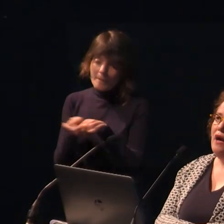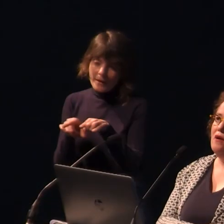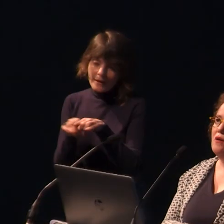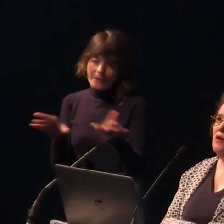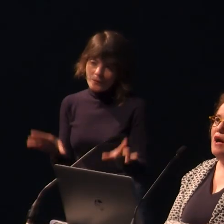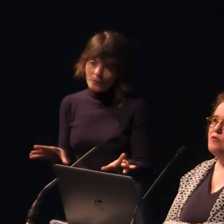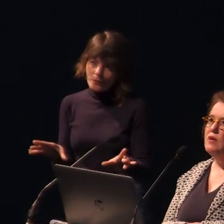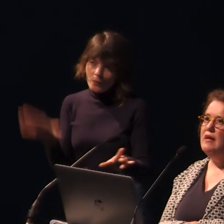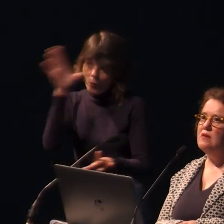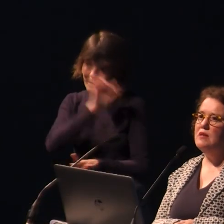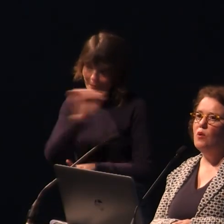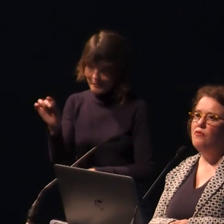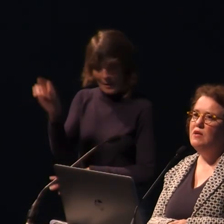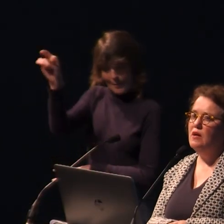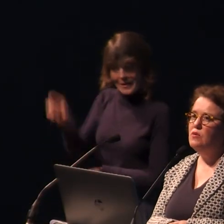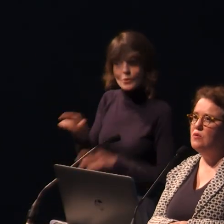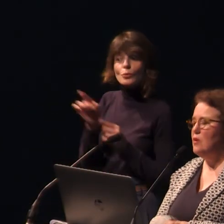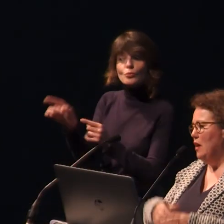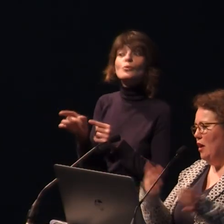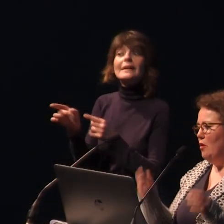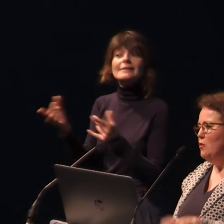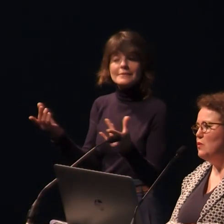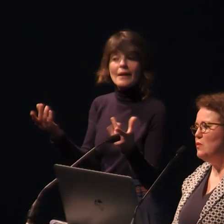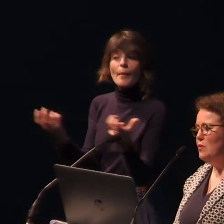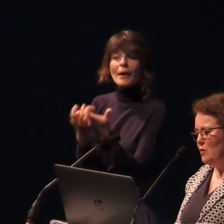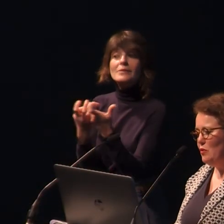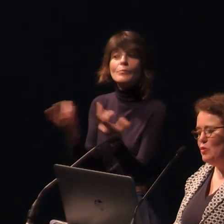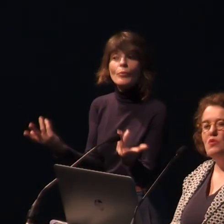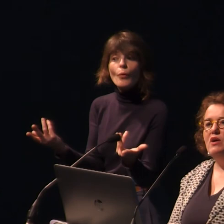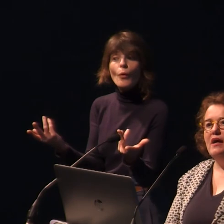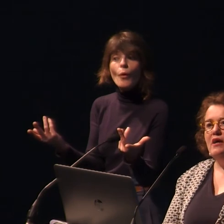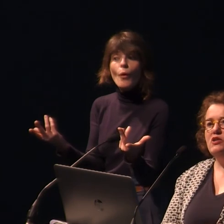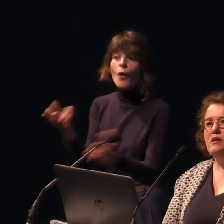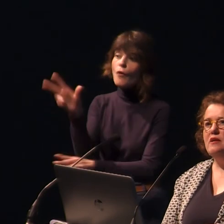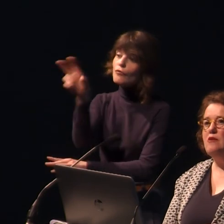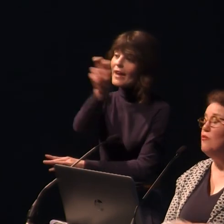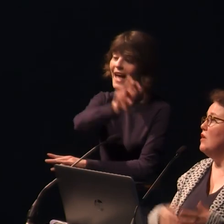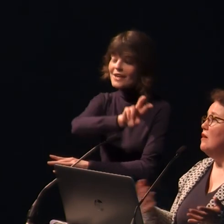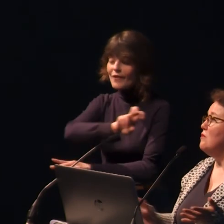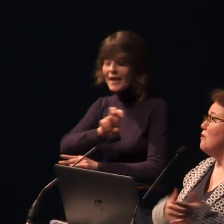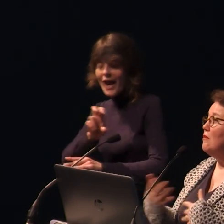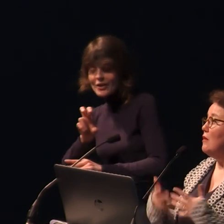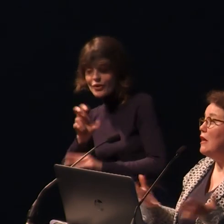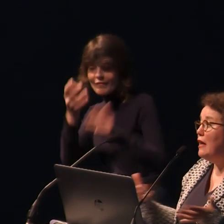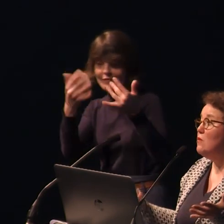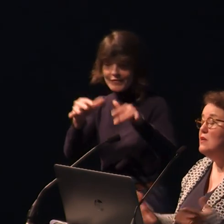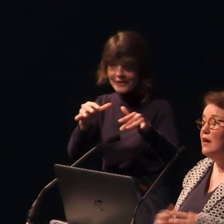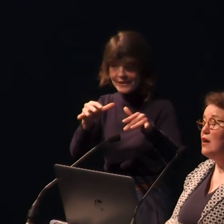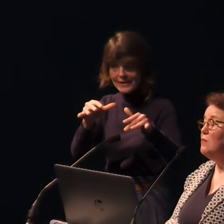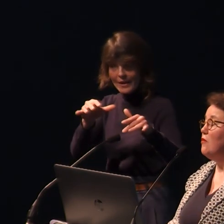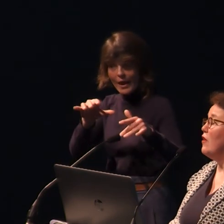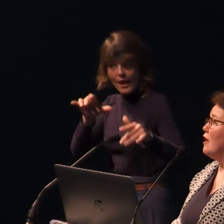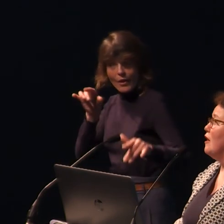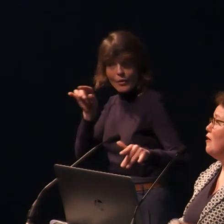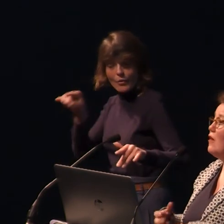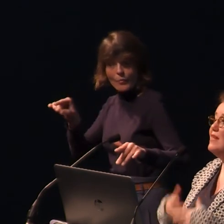un tour hince quand il revient de deux sons de son voyage et devient est considéré comme